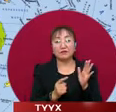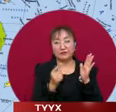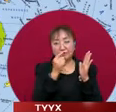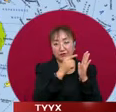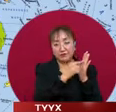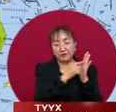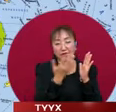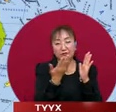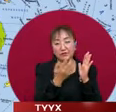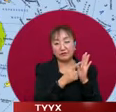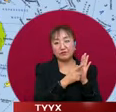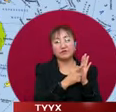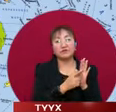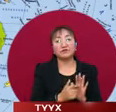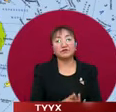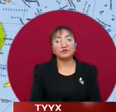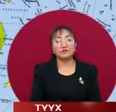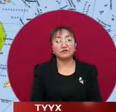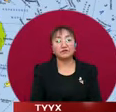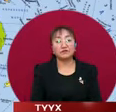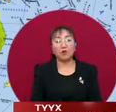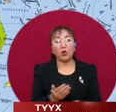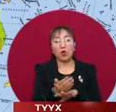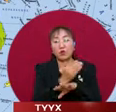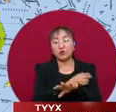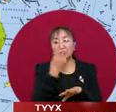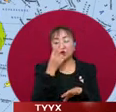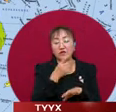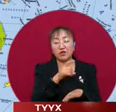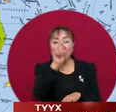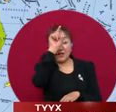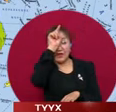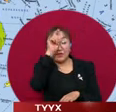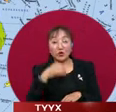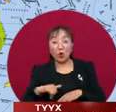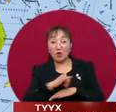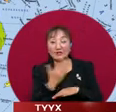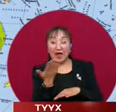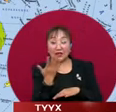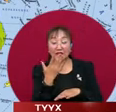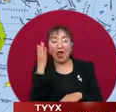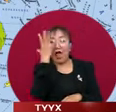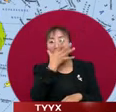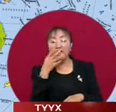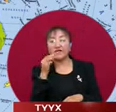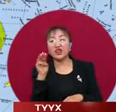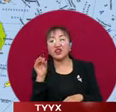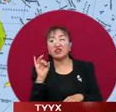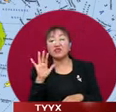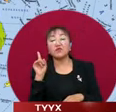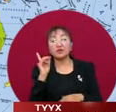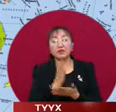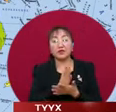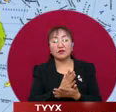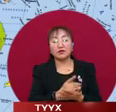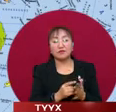энд оршиж явах нь. Тэгвэл бидний өмнөх хичээлээр үзсэн Египт улс маань Африктд оршиж байна. Тэгвэл өнөөдрийн маань